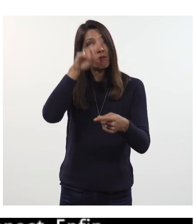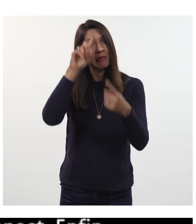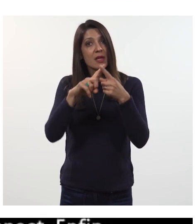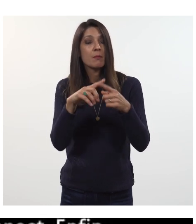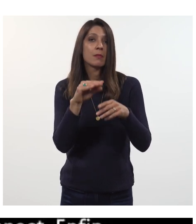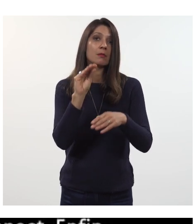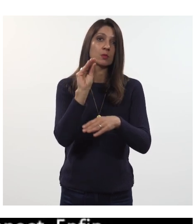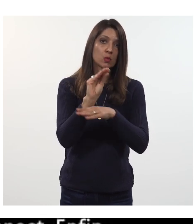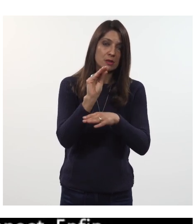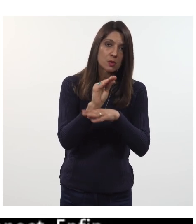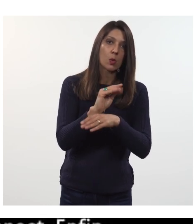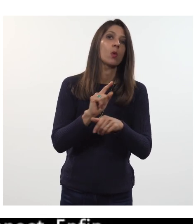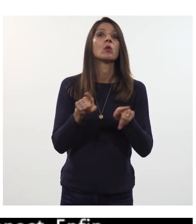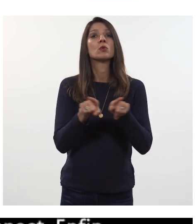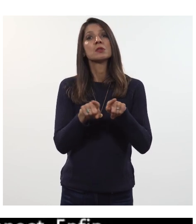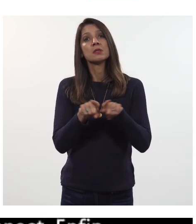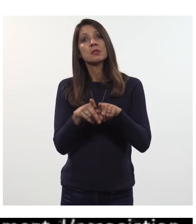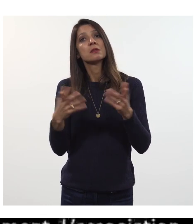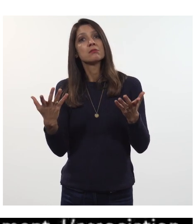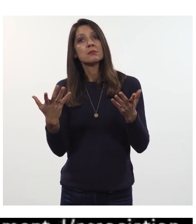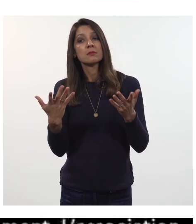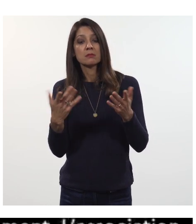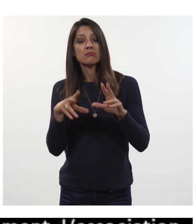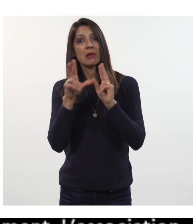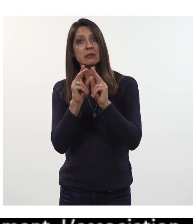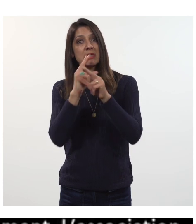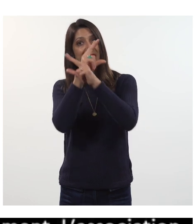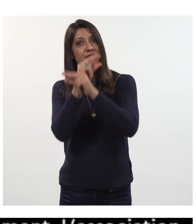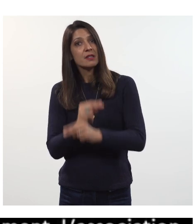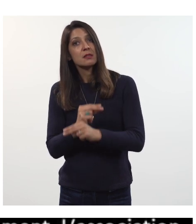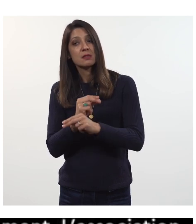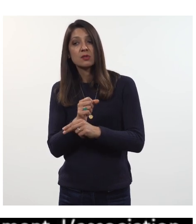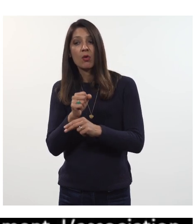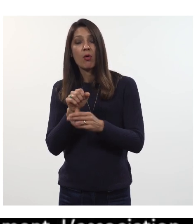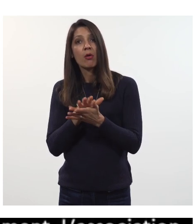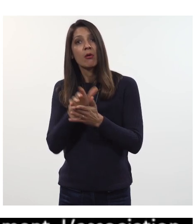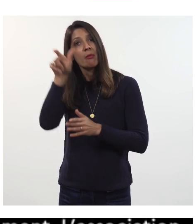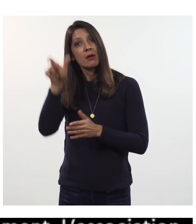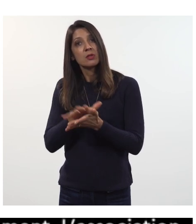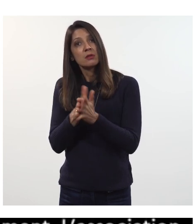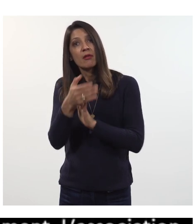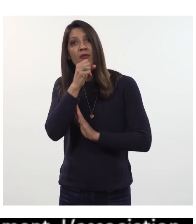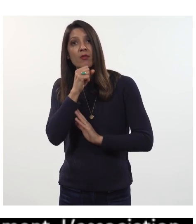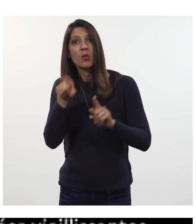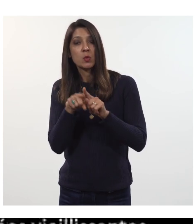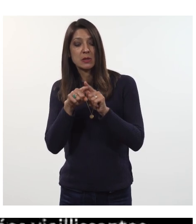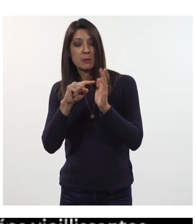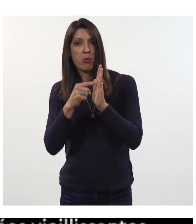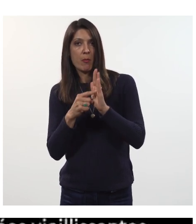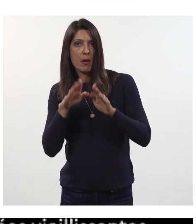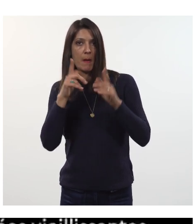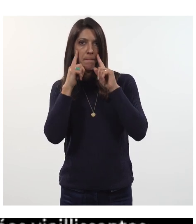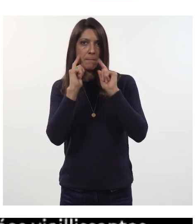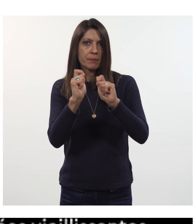nutrition et vous y trouverez une définition du vieillissement et de ses effets, des points de vigilance, les relais sur